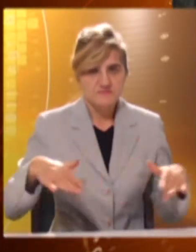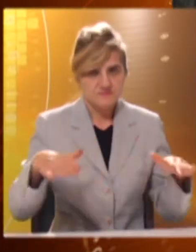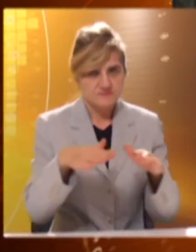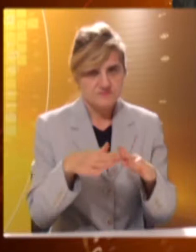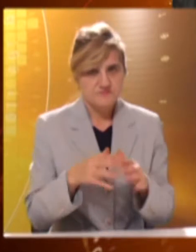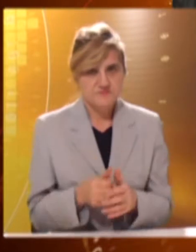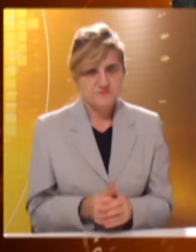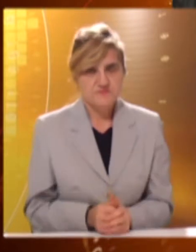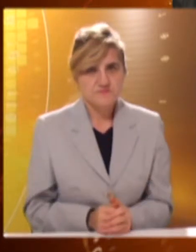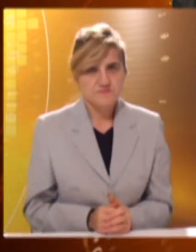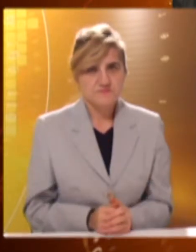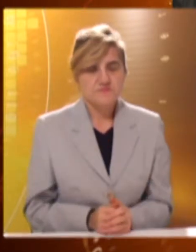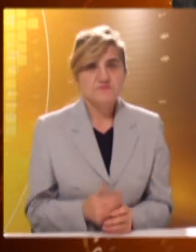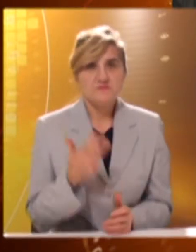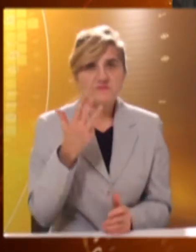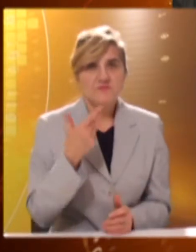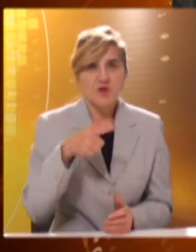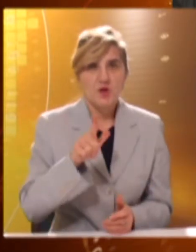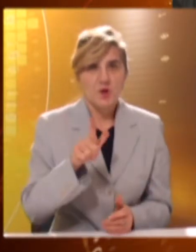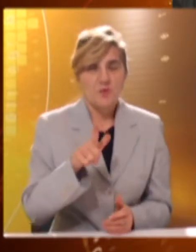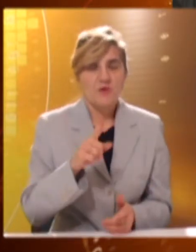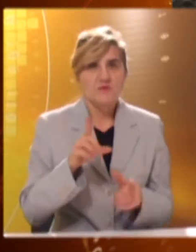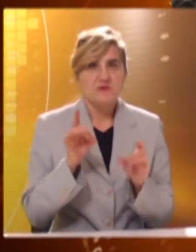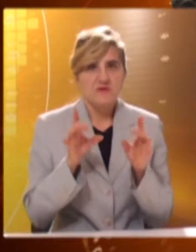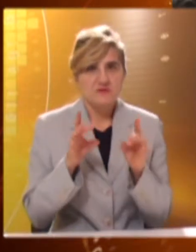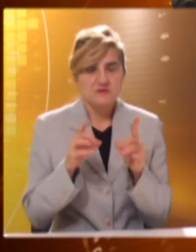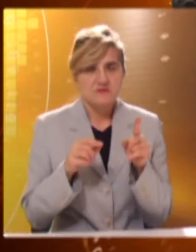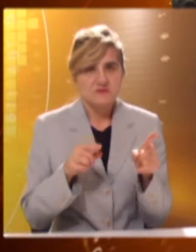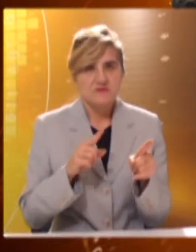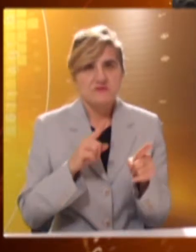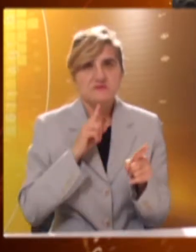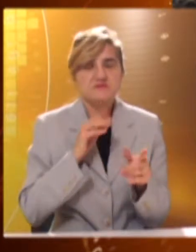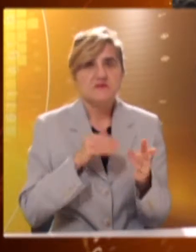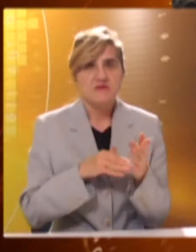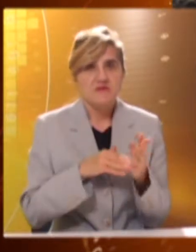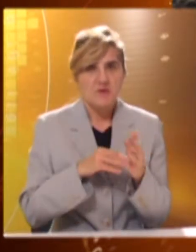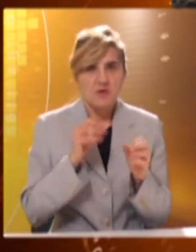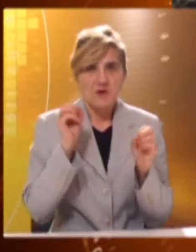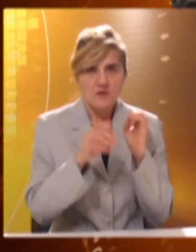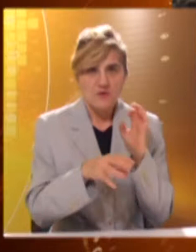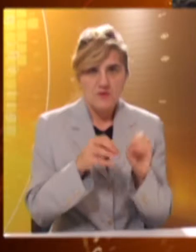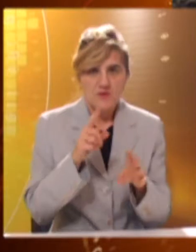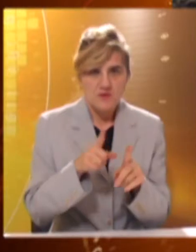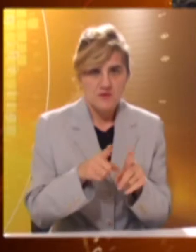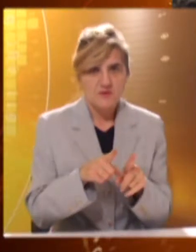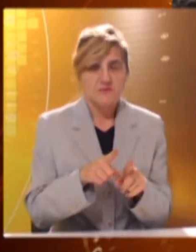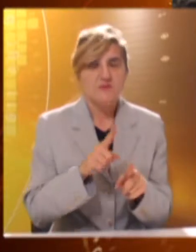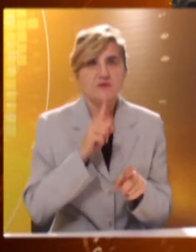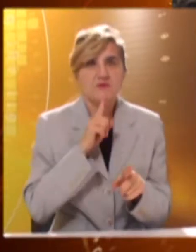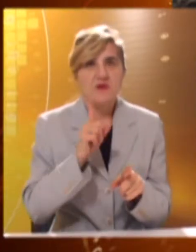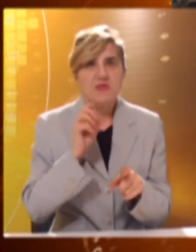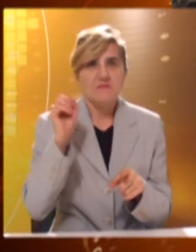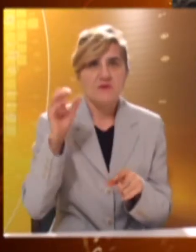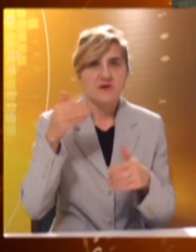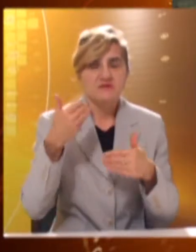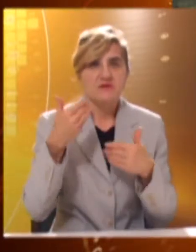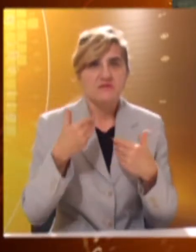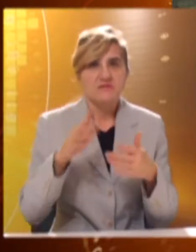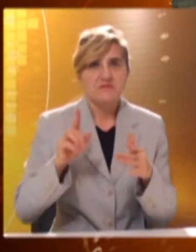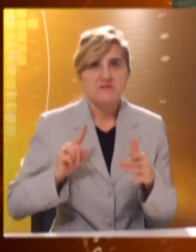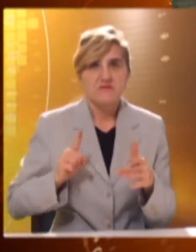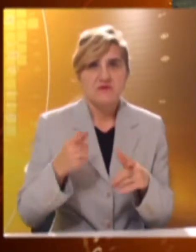Eko-kontejneri postavljeni ulicama 4. juli i 1. majskoj služe kao preventiva, odnosno namera je da se u njih odlaže otpad koji je ranije godina završavao u šumi, te se